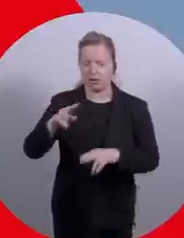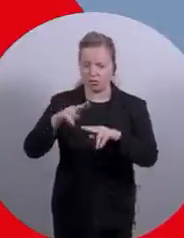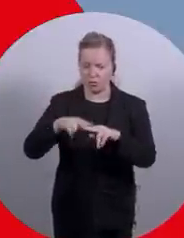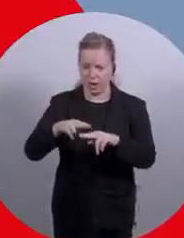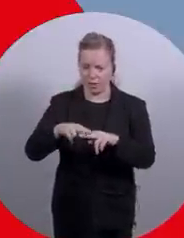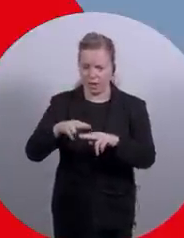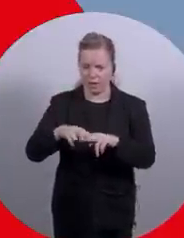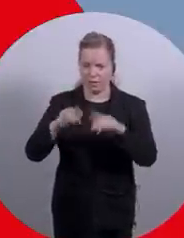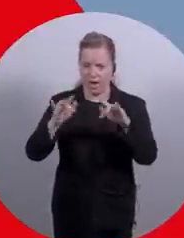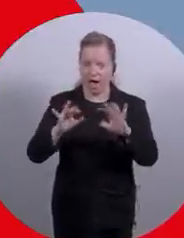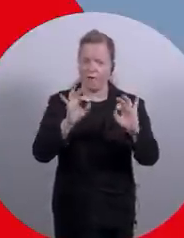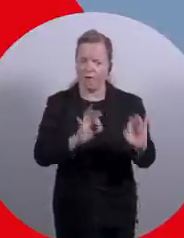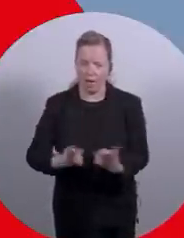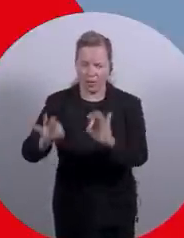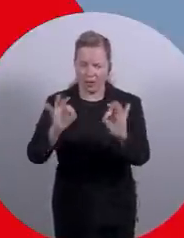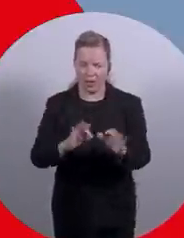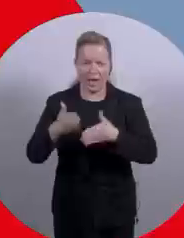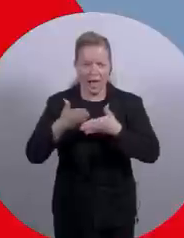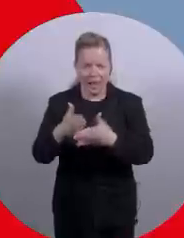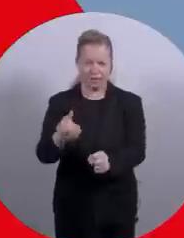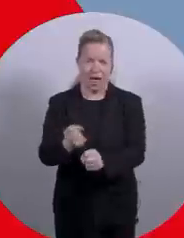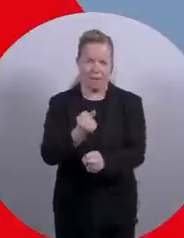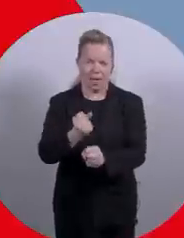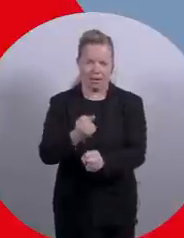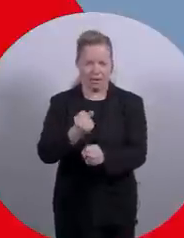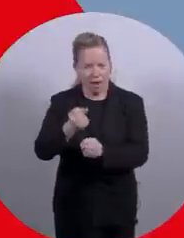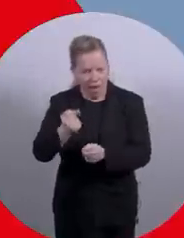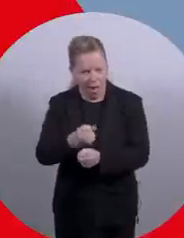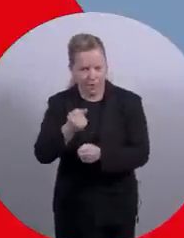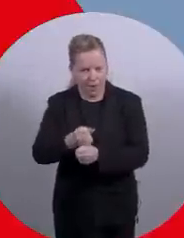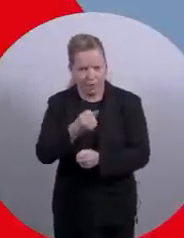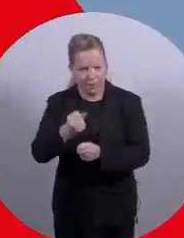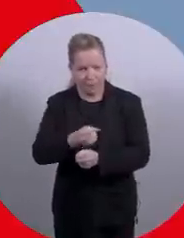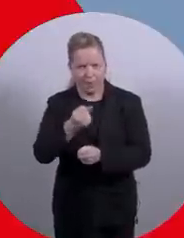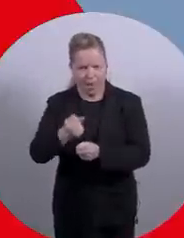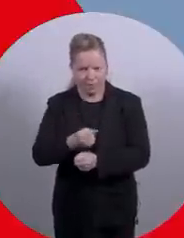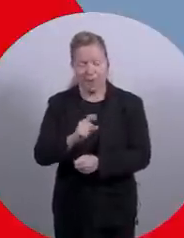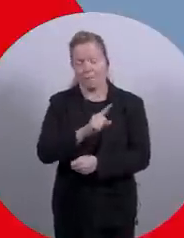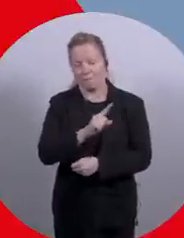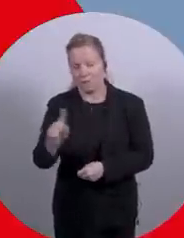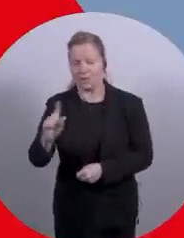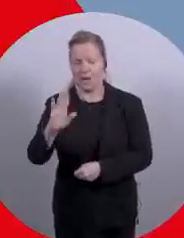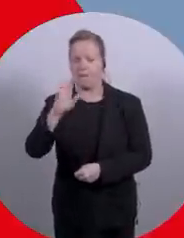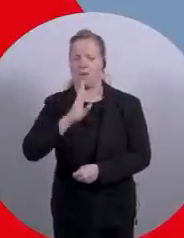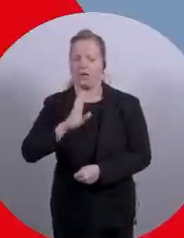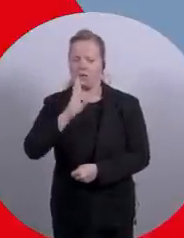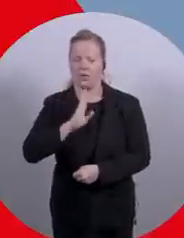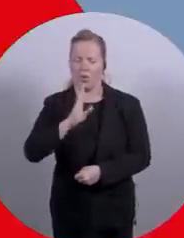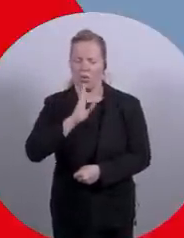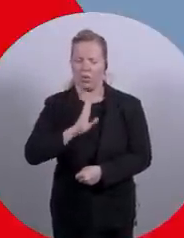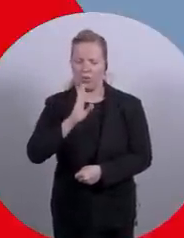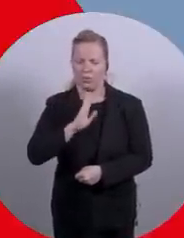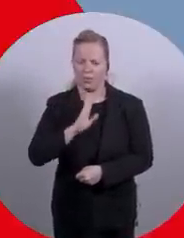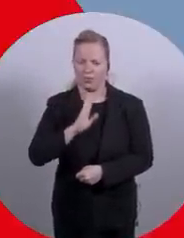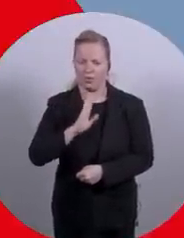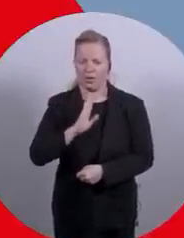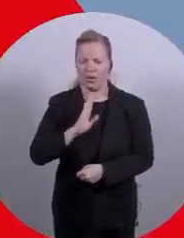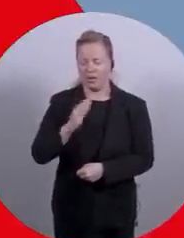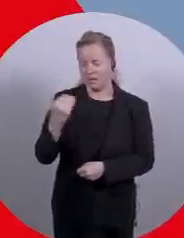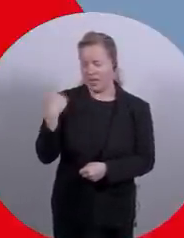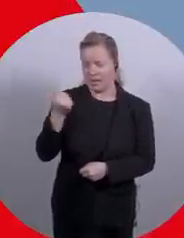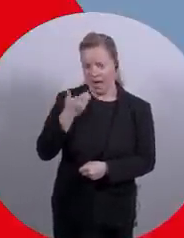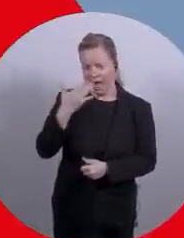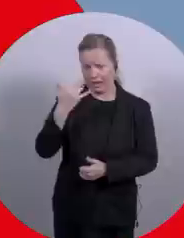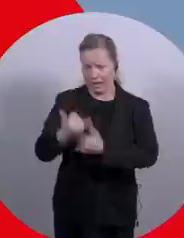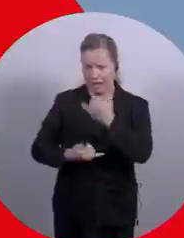hat sie in einer Fabrik als Hilfsarbeiterin gearbeitet bis zu ihrer Pension seit einigen Jahren ist